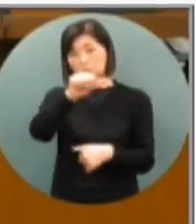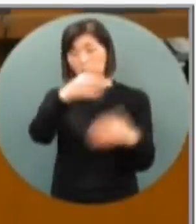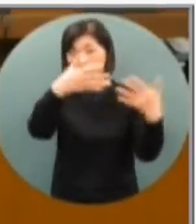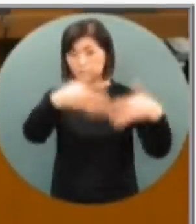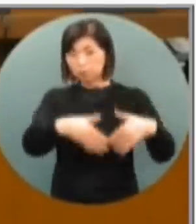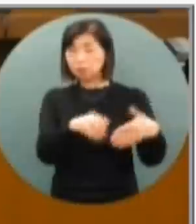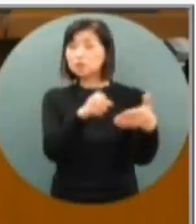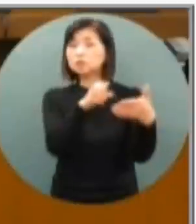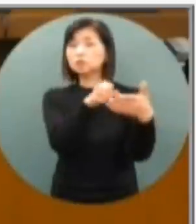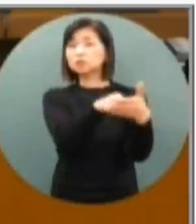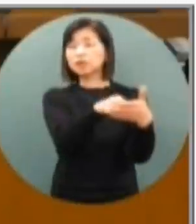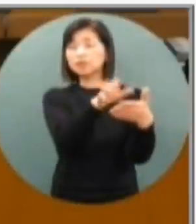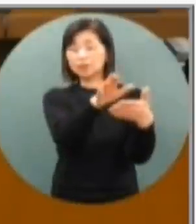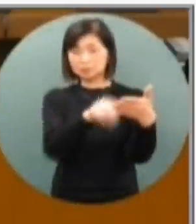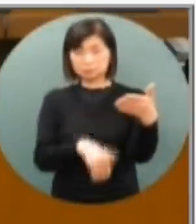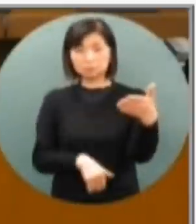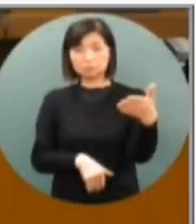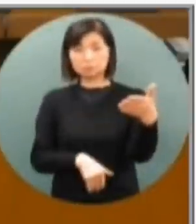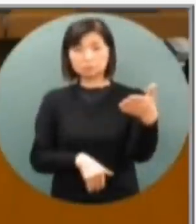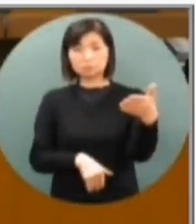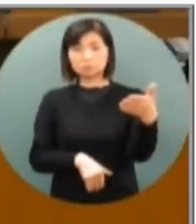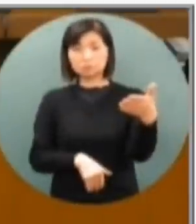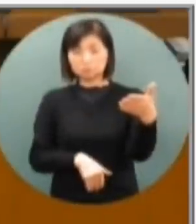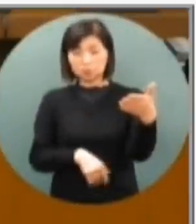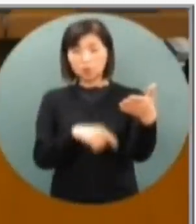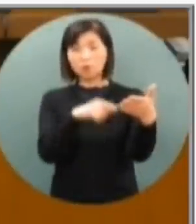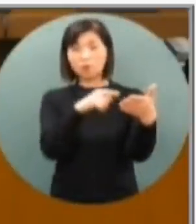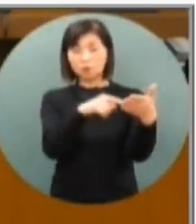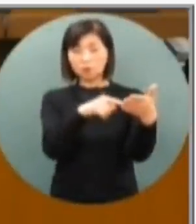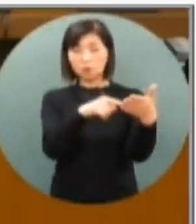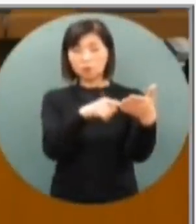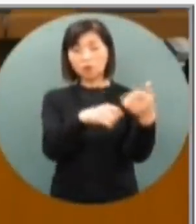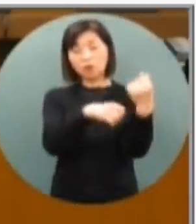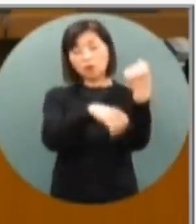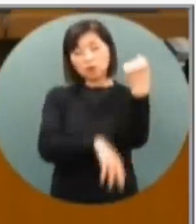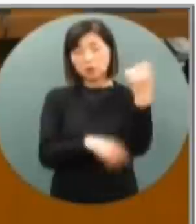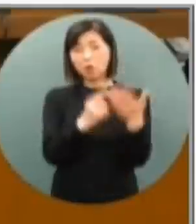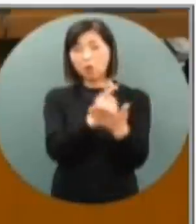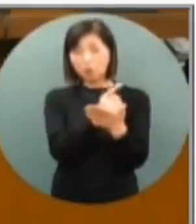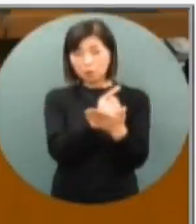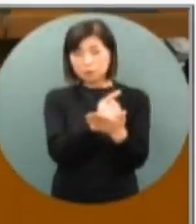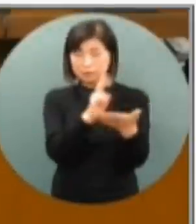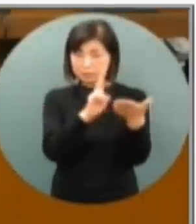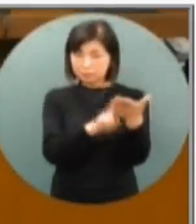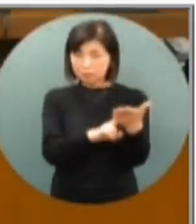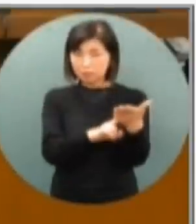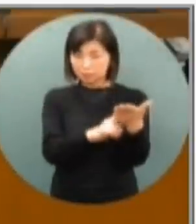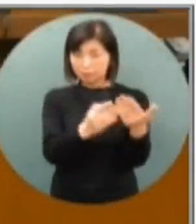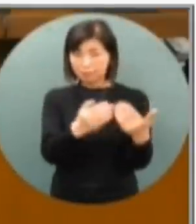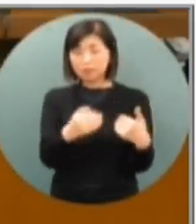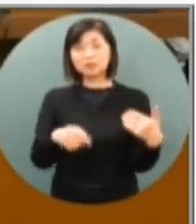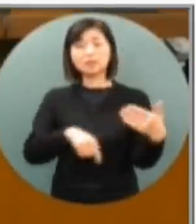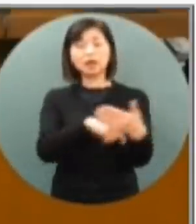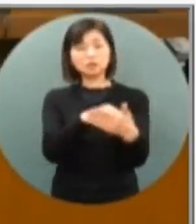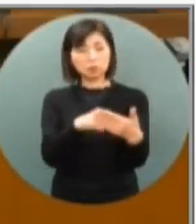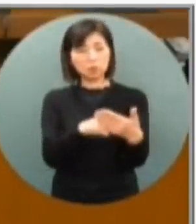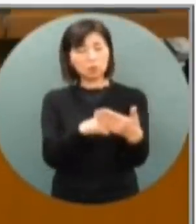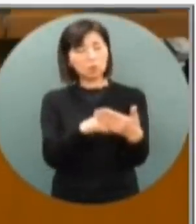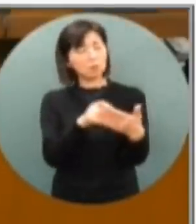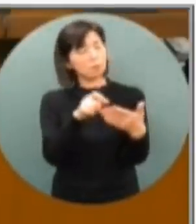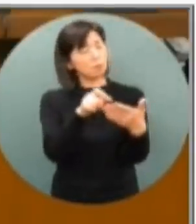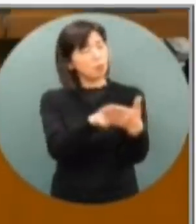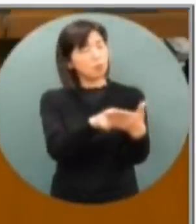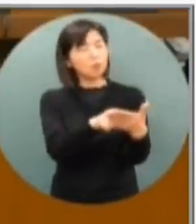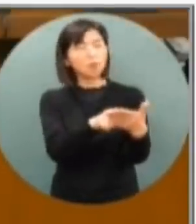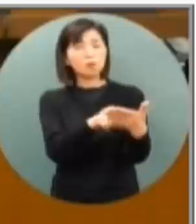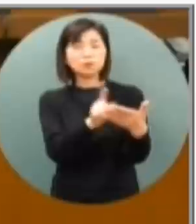ますが、その条例の5条で基本方針に定めるべき内容として、何を書くかという議論